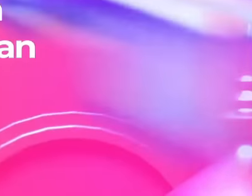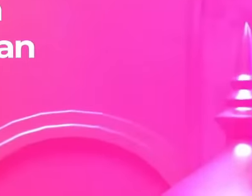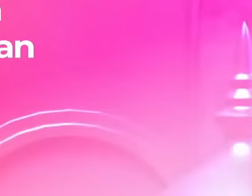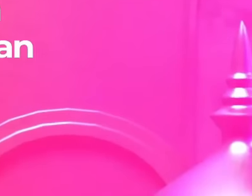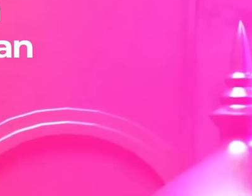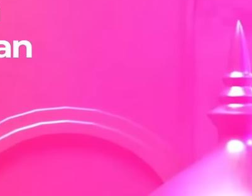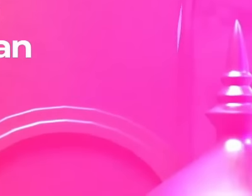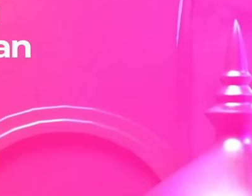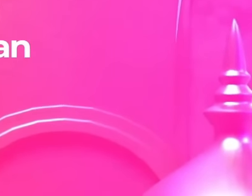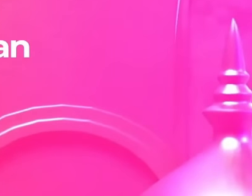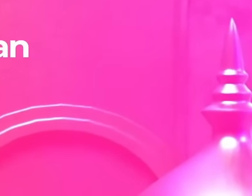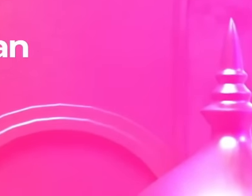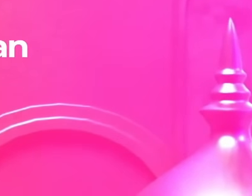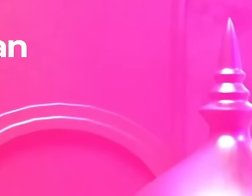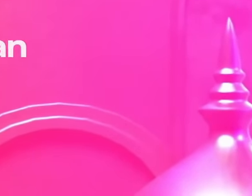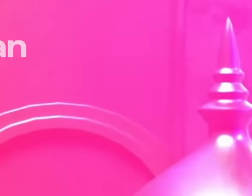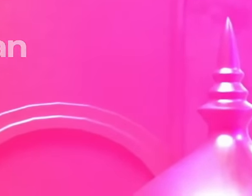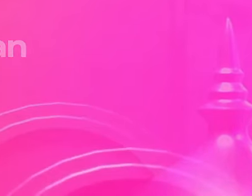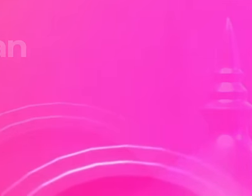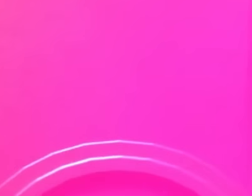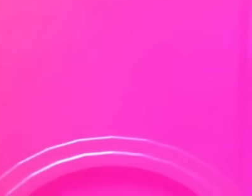alamin.